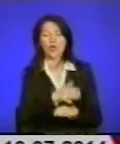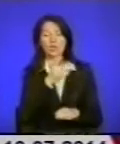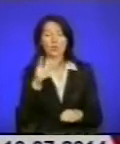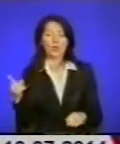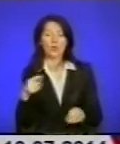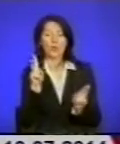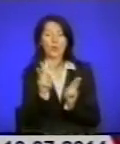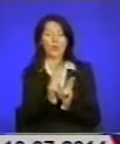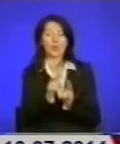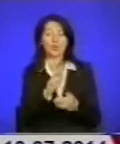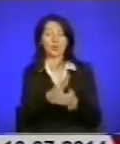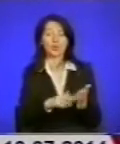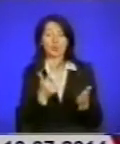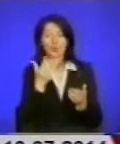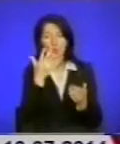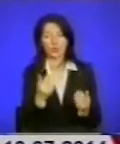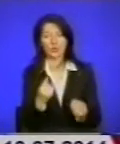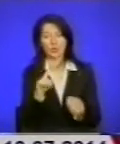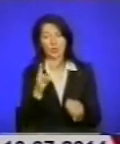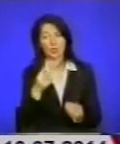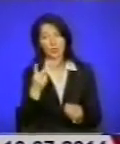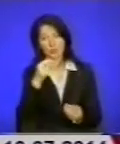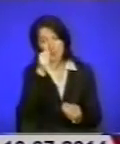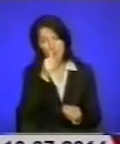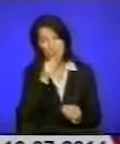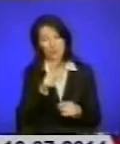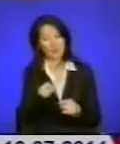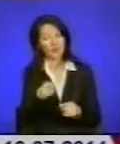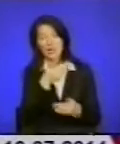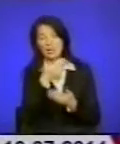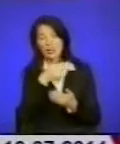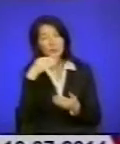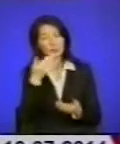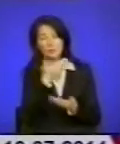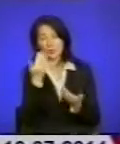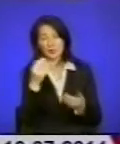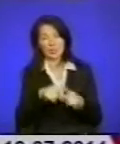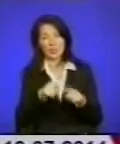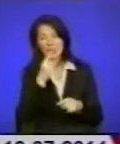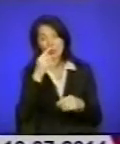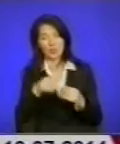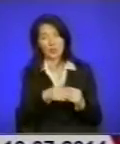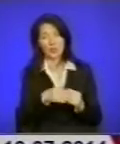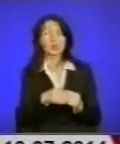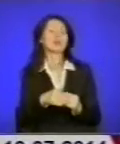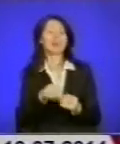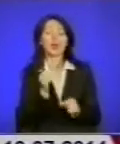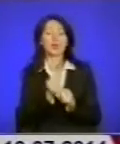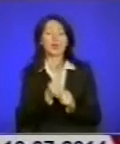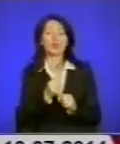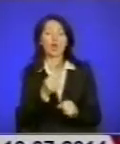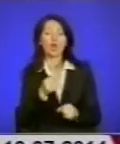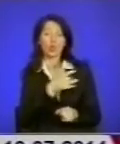2 місяці. Та у багатьох немає ні рідних, ні близьких. На території колонії діє єдина в Україні міжобласна спеціалізована туберкульозна лікарня